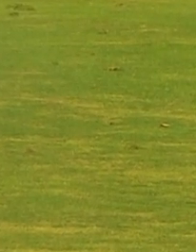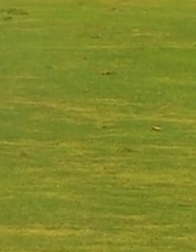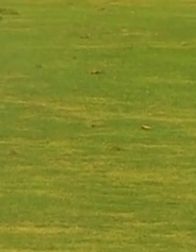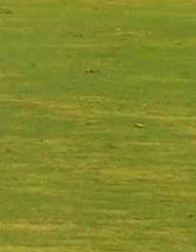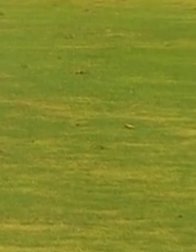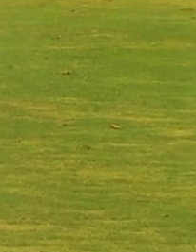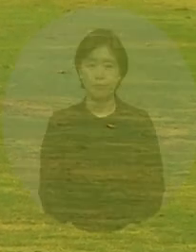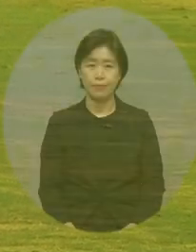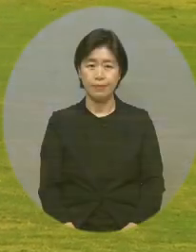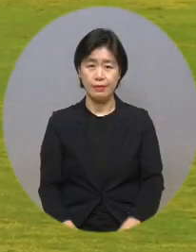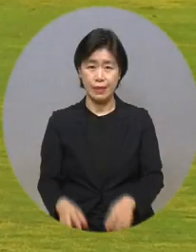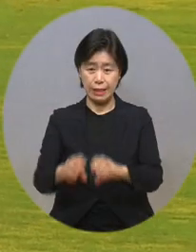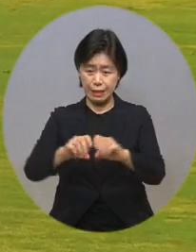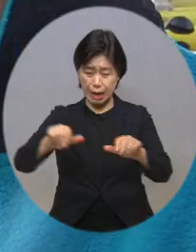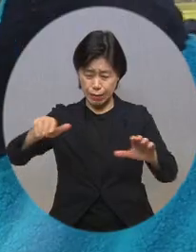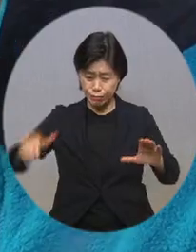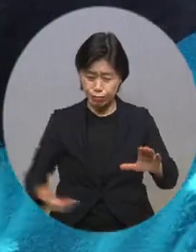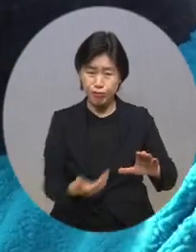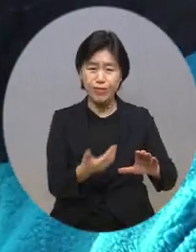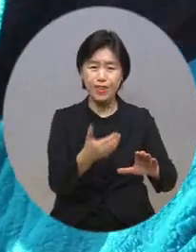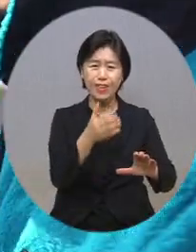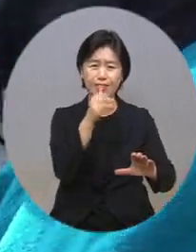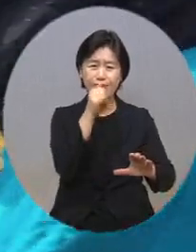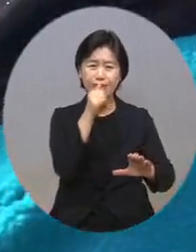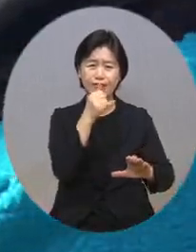어우, 뒷땅을 쳤어. 아이고. 아,